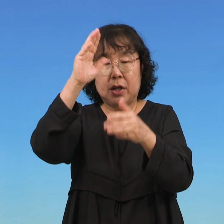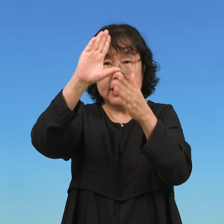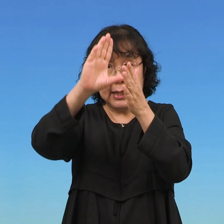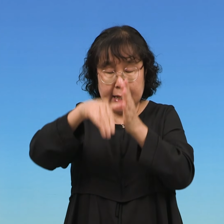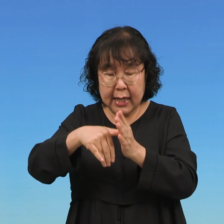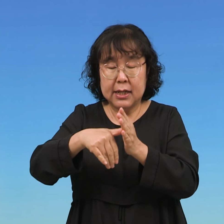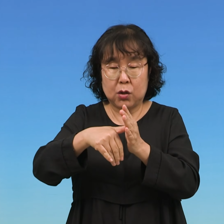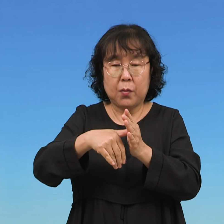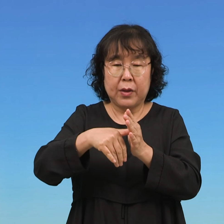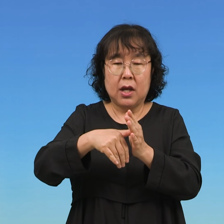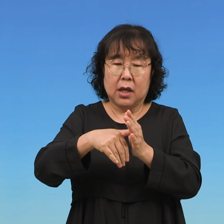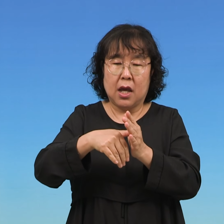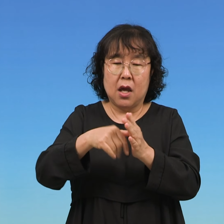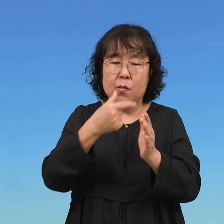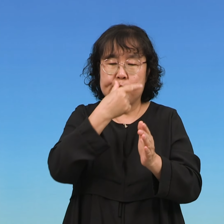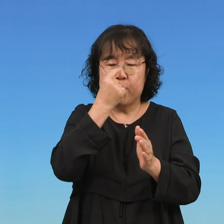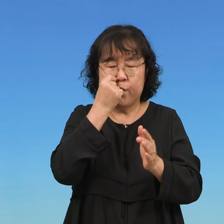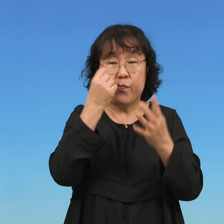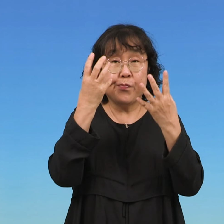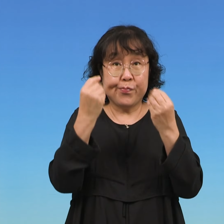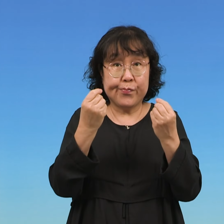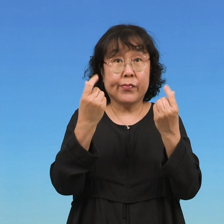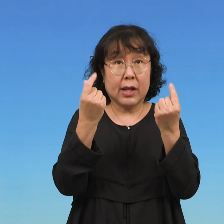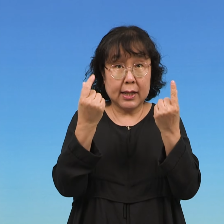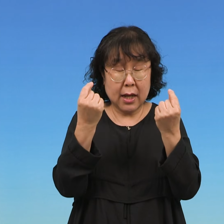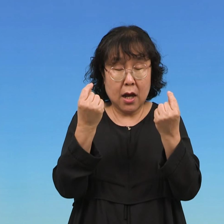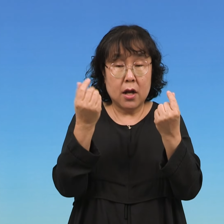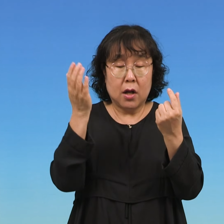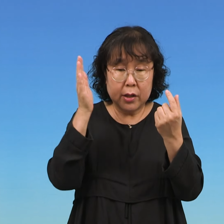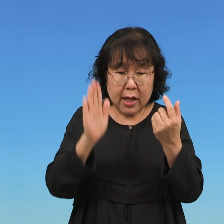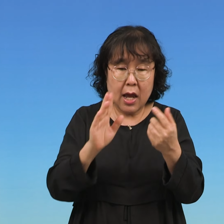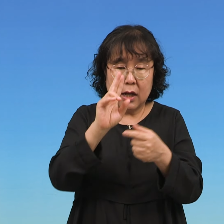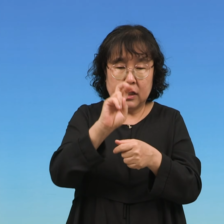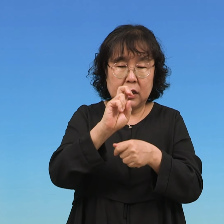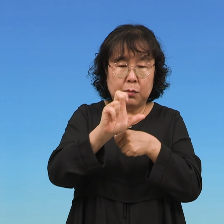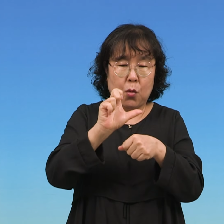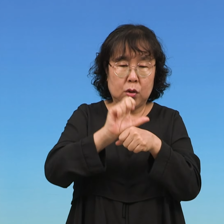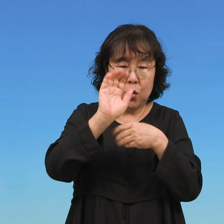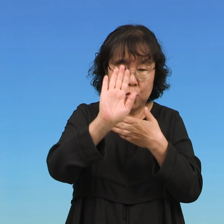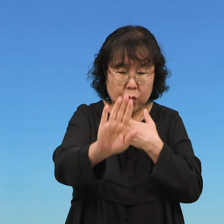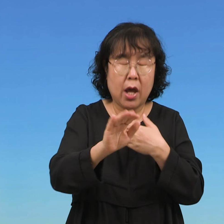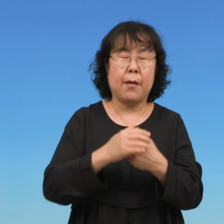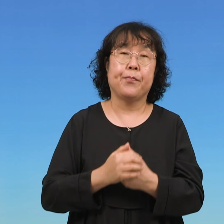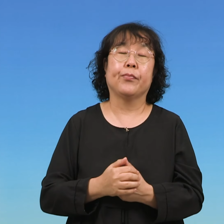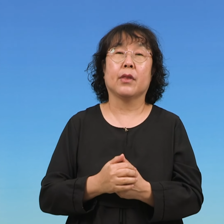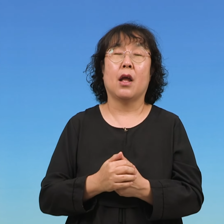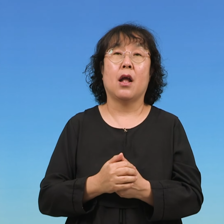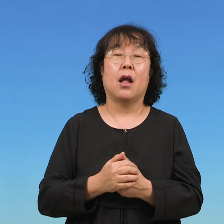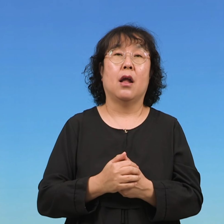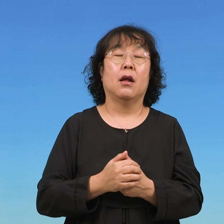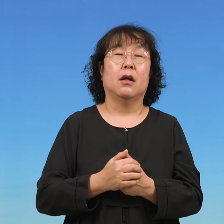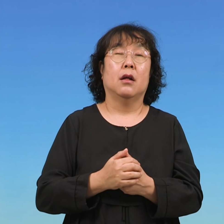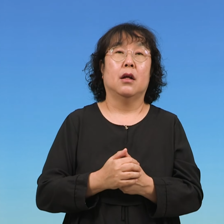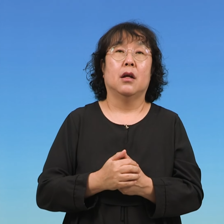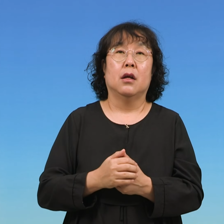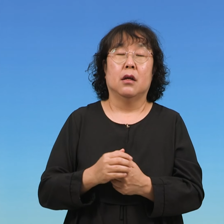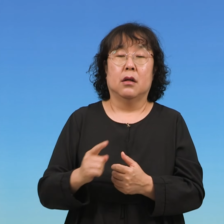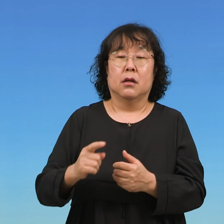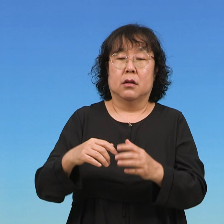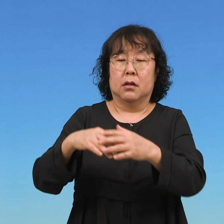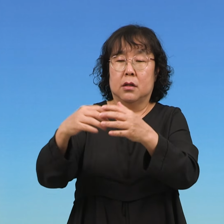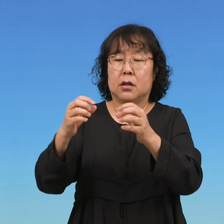부족한게 많았던 분 같아요 그랬는데 이분이 그로부터 25년이 지난 이후에 그